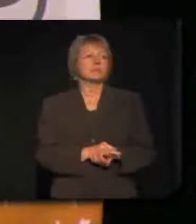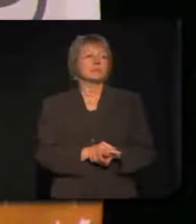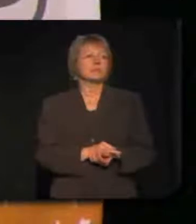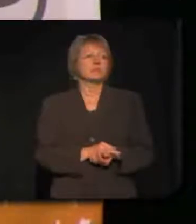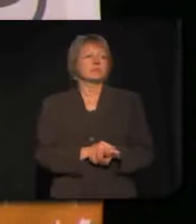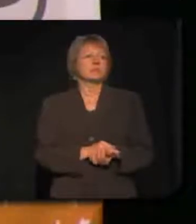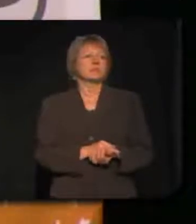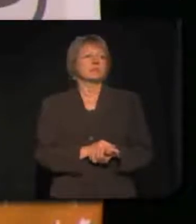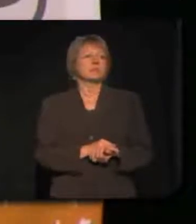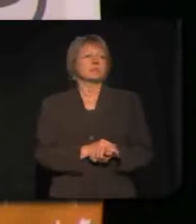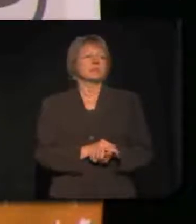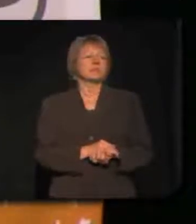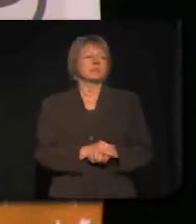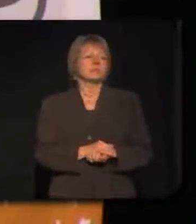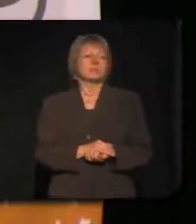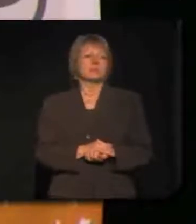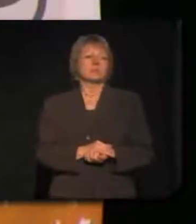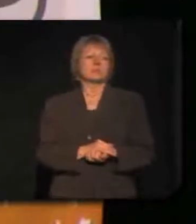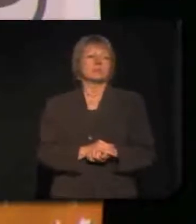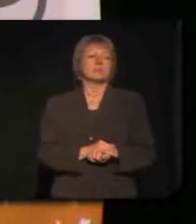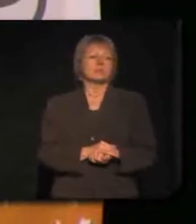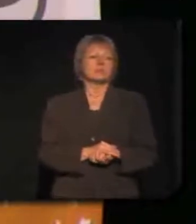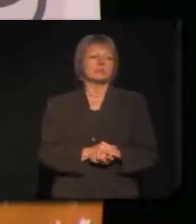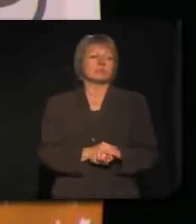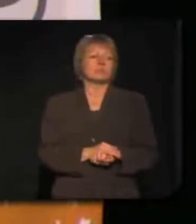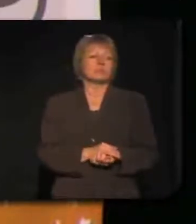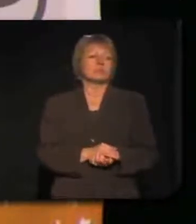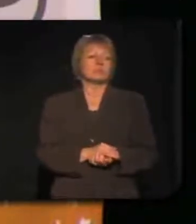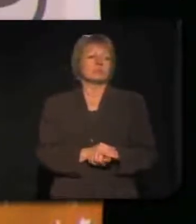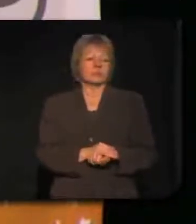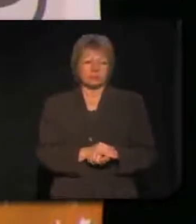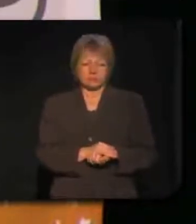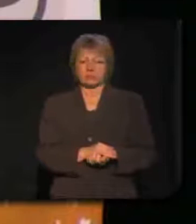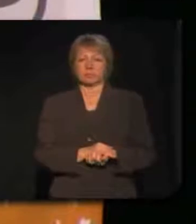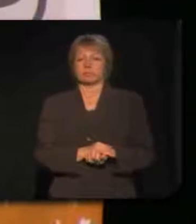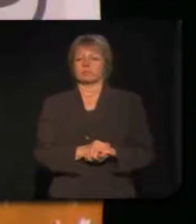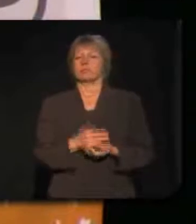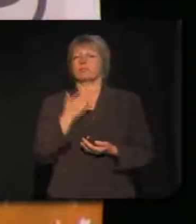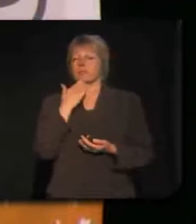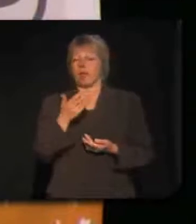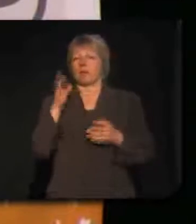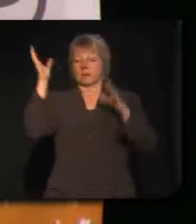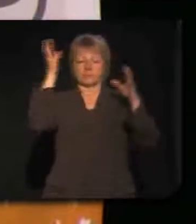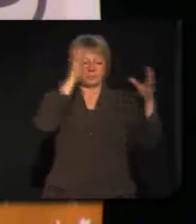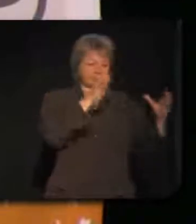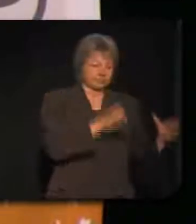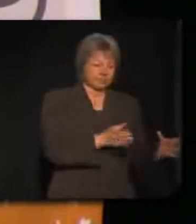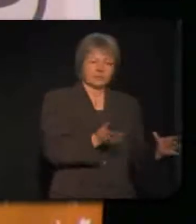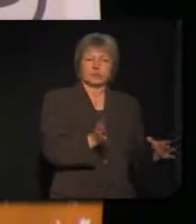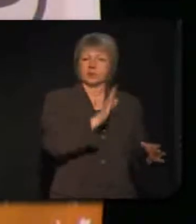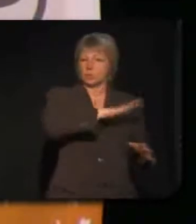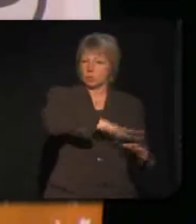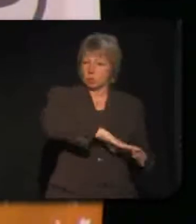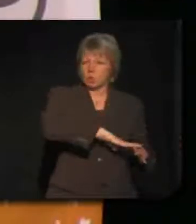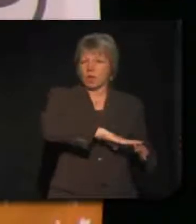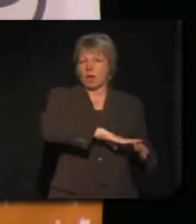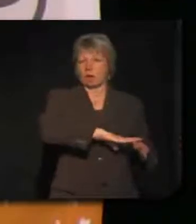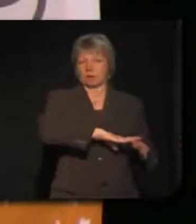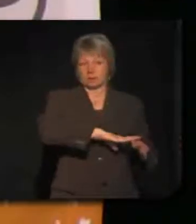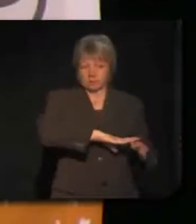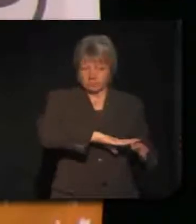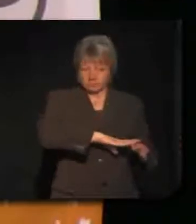vielen Dank können Sie wieder runter tun verschließen und wieder runter